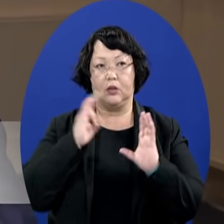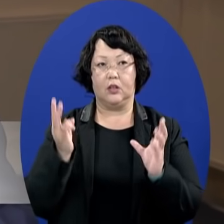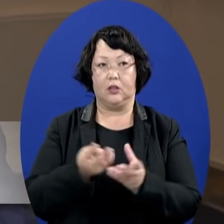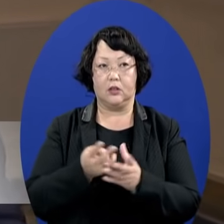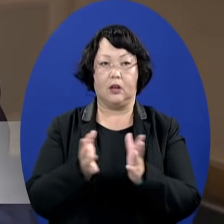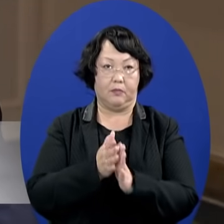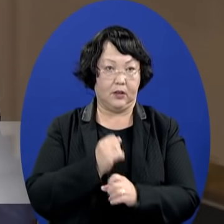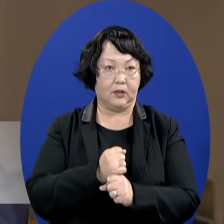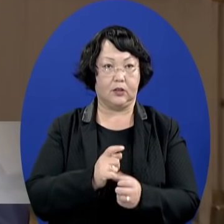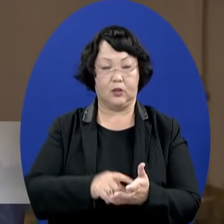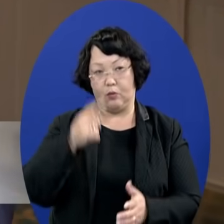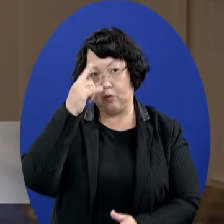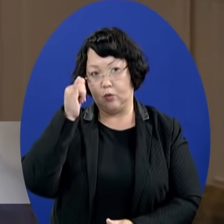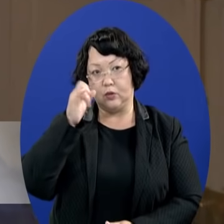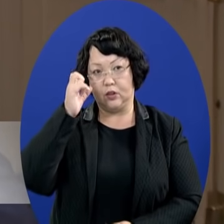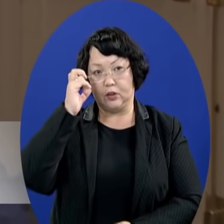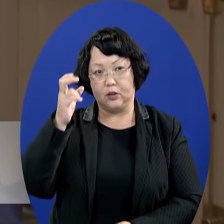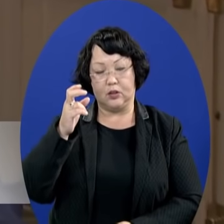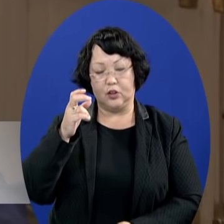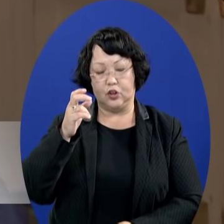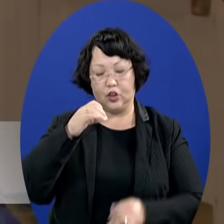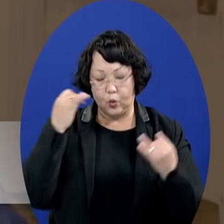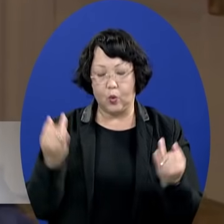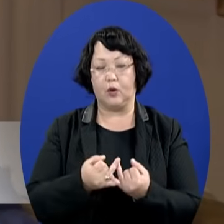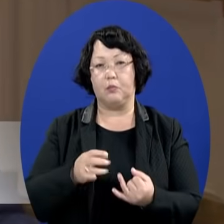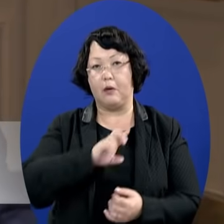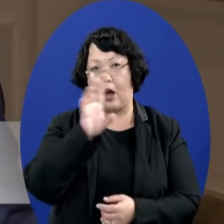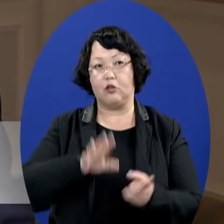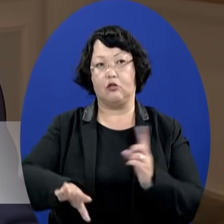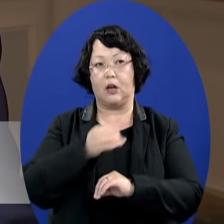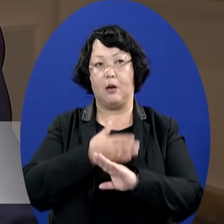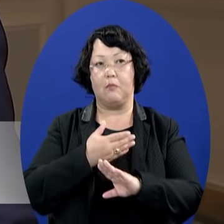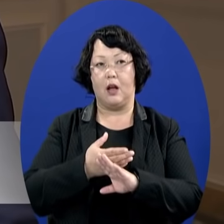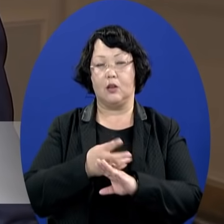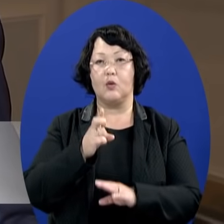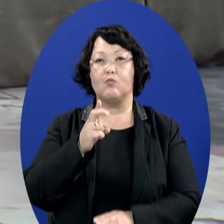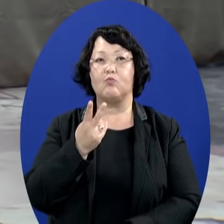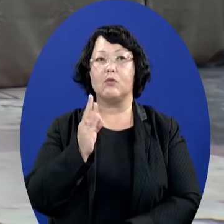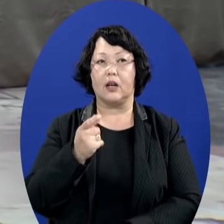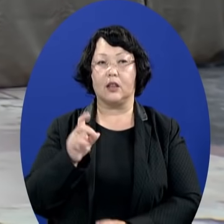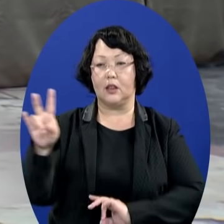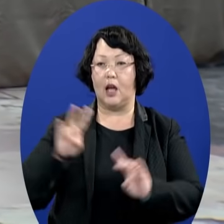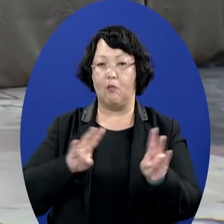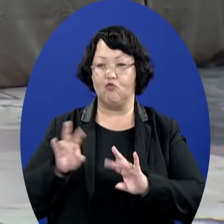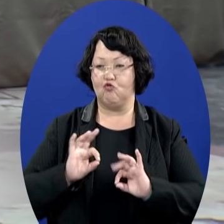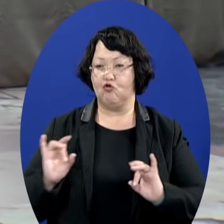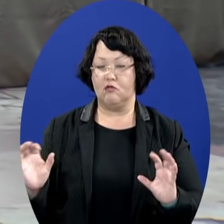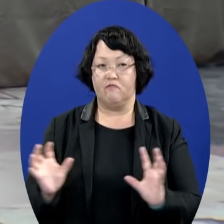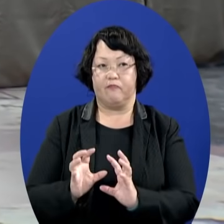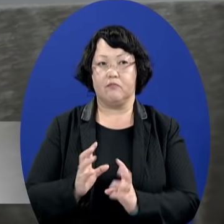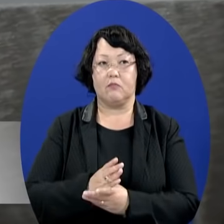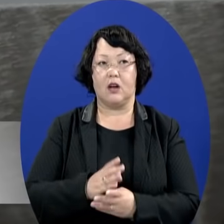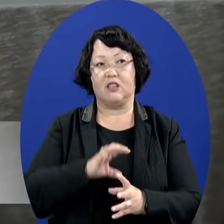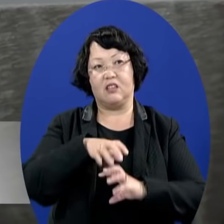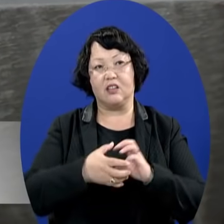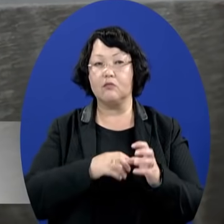ёстой. Монголын парламентын байгаль орчны хамгаалах бүлэгт бол бүх намуудаас оролцсон байгаа. Дэлхийн зарим орнд парламентын бүлэг